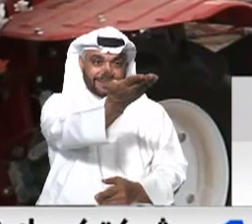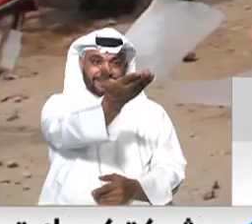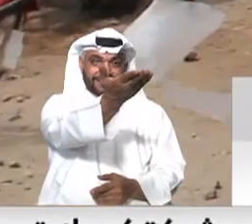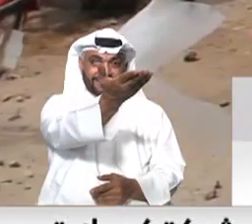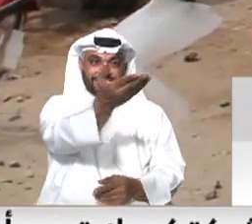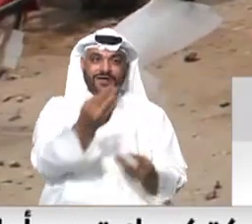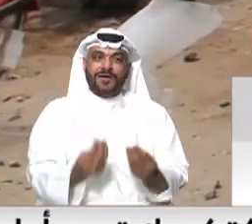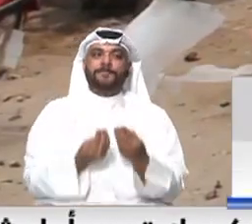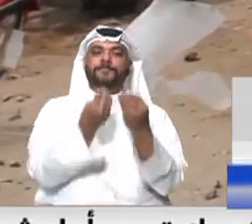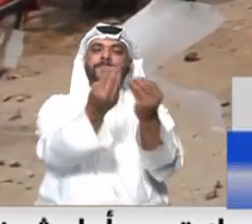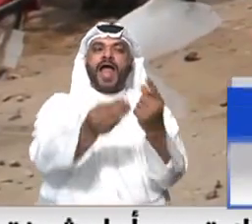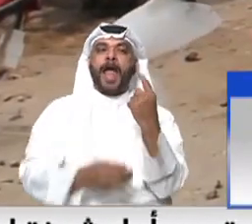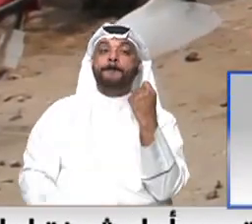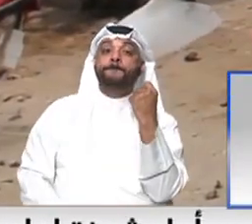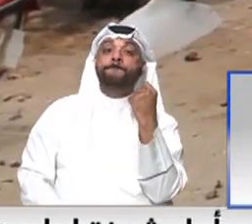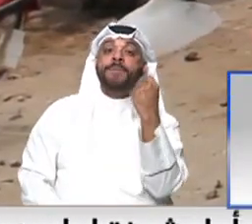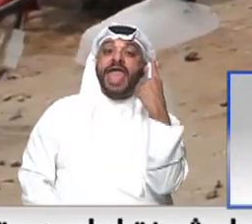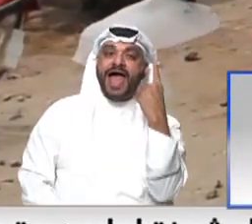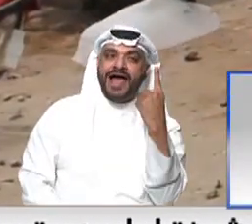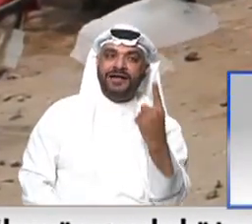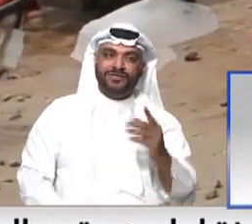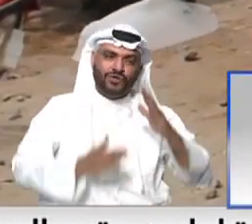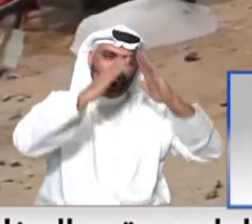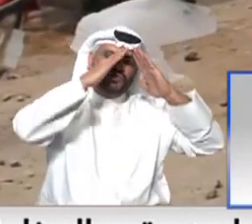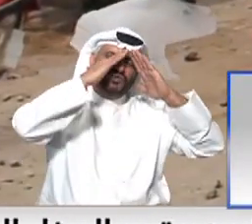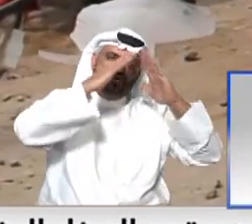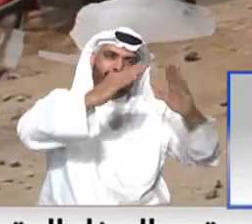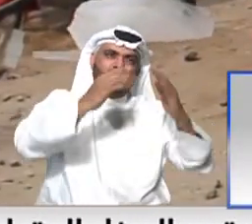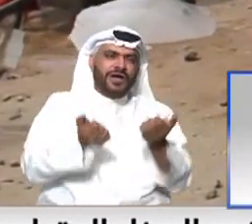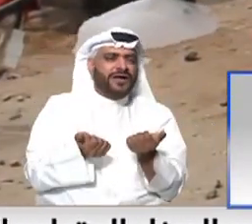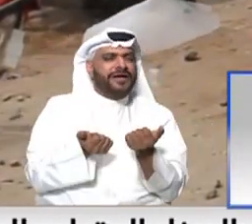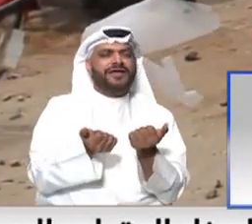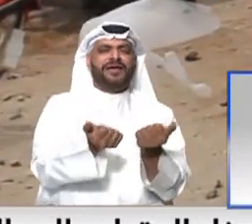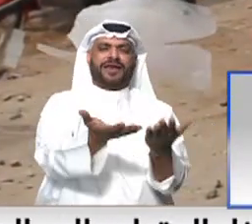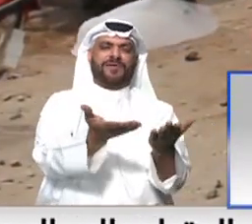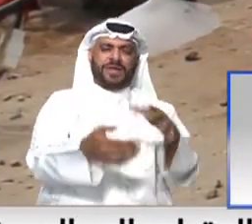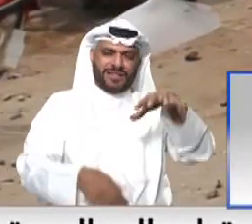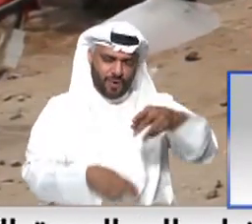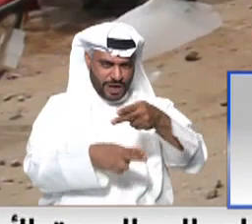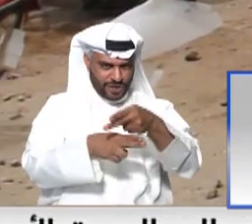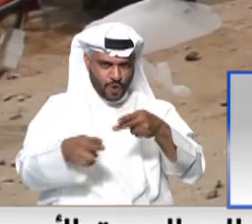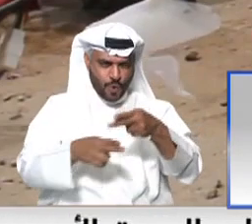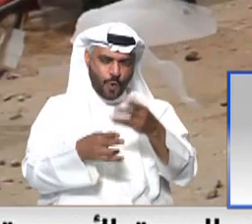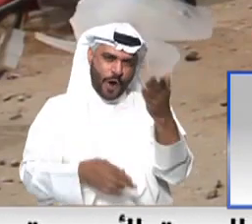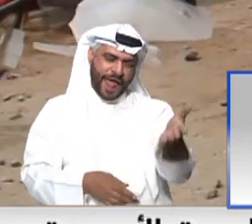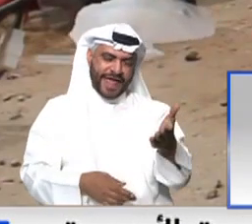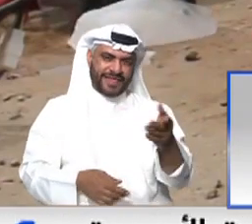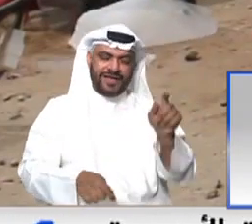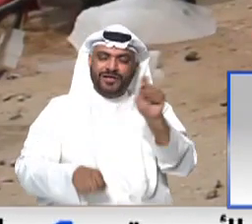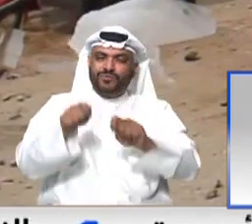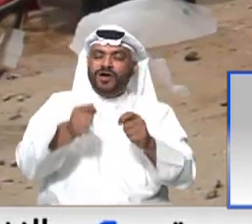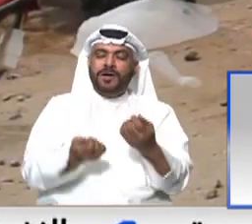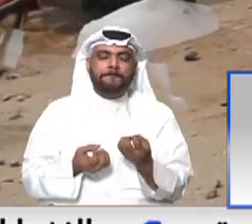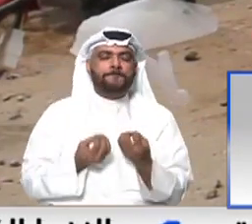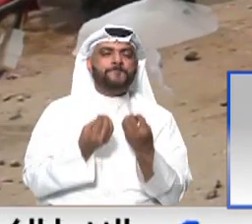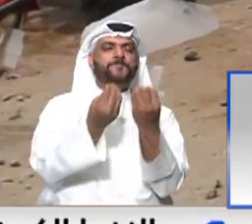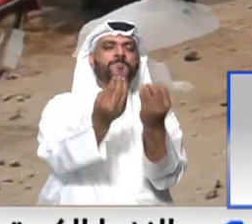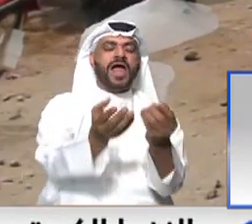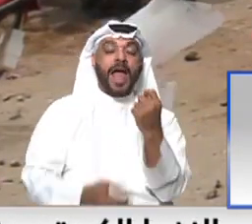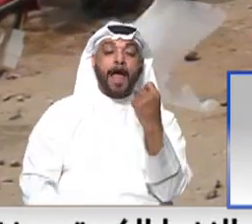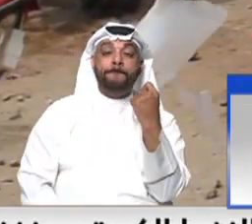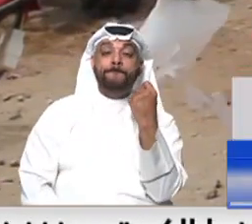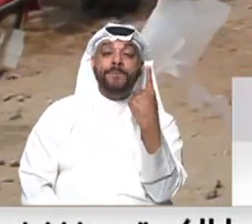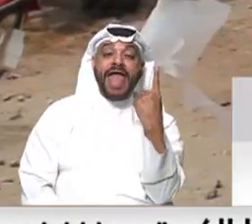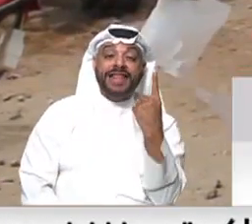بجانبكم وبتمويل كريم من الهيئة الخيرية الإسلامية العالمية لدولة الكويت، أن ندشن مشروع توزيع 100 حراثة